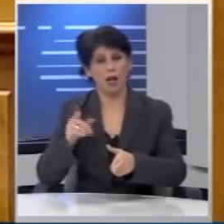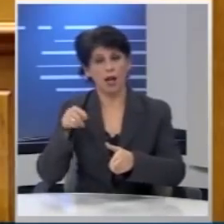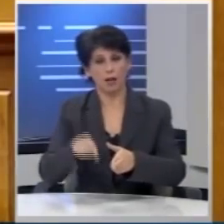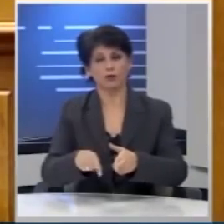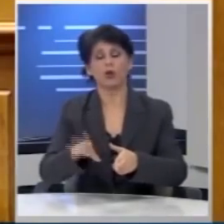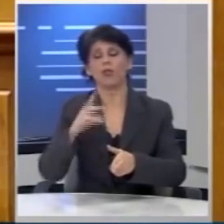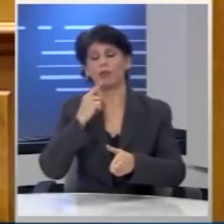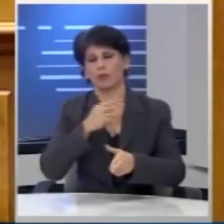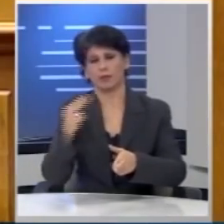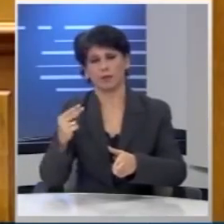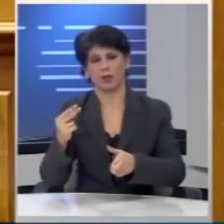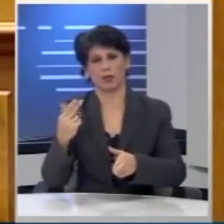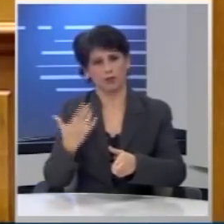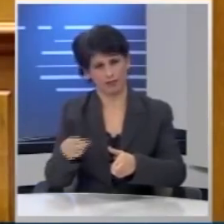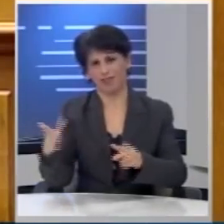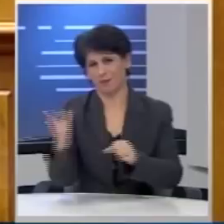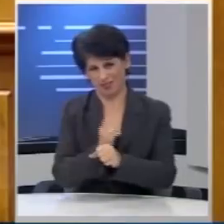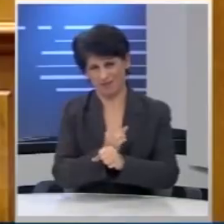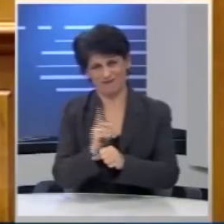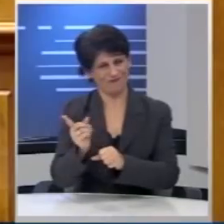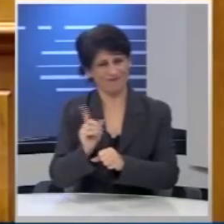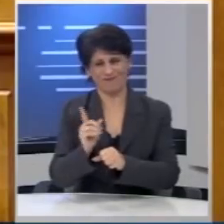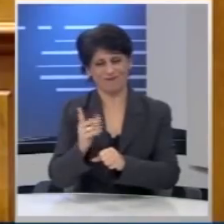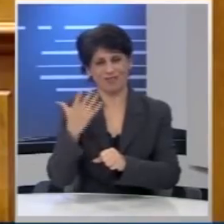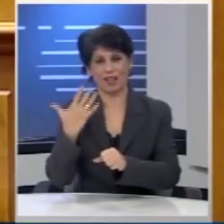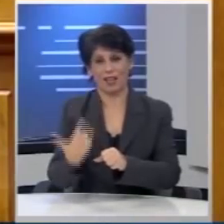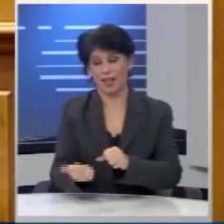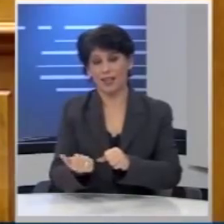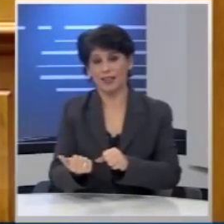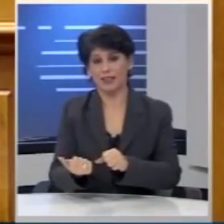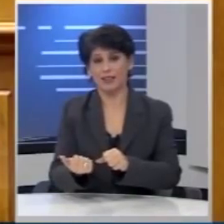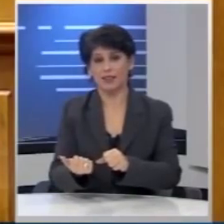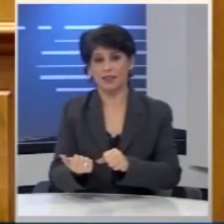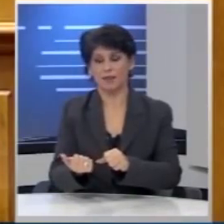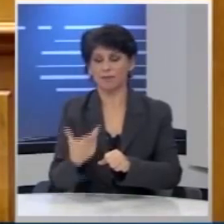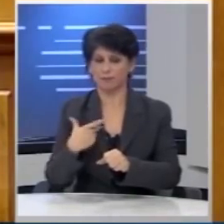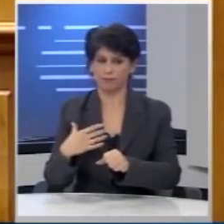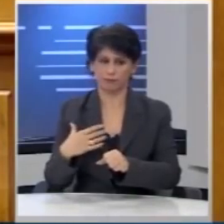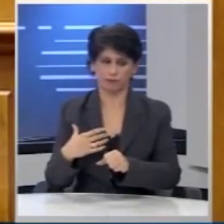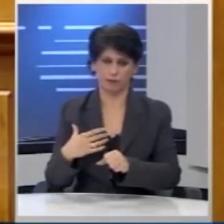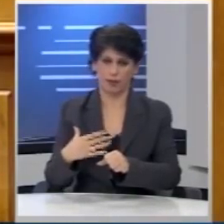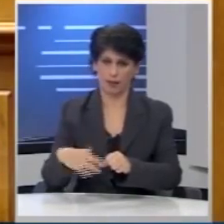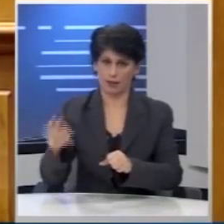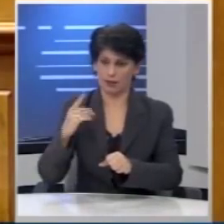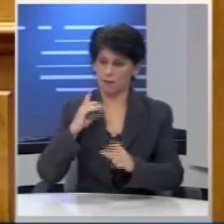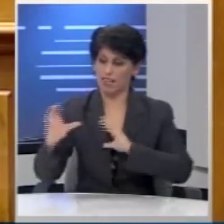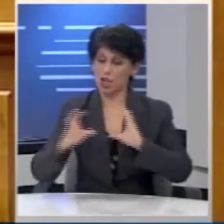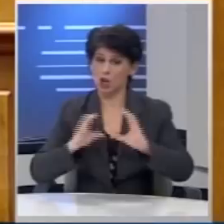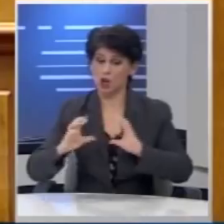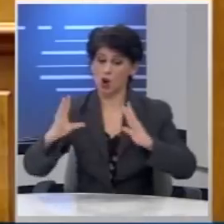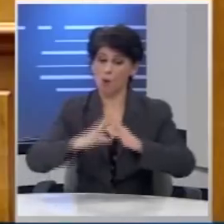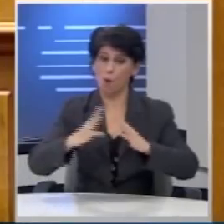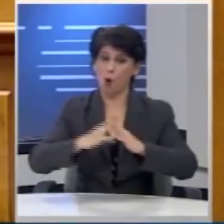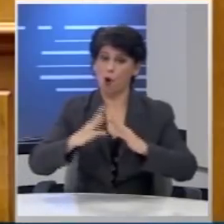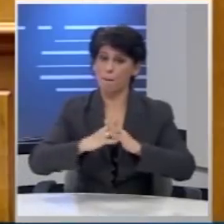αυτό δεν σημαίνει ότι θα είστε και πετυχημένοι. Έχετε επιδοθεί σε έναν επικοινωνιακό